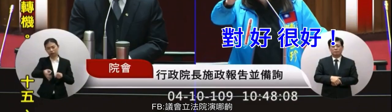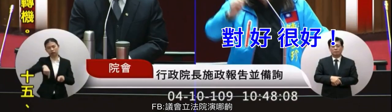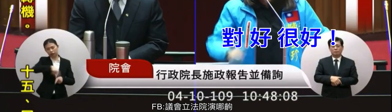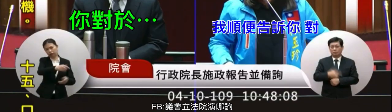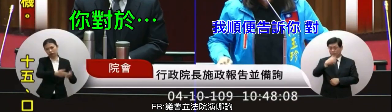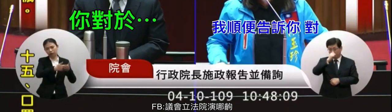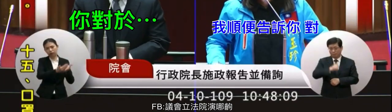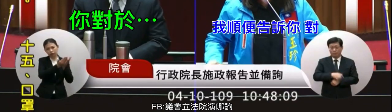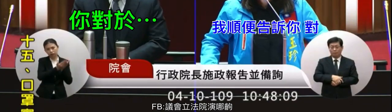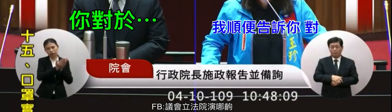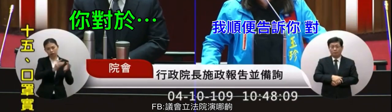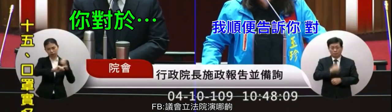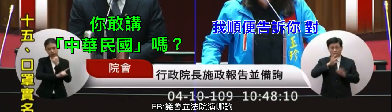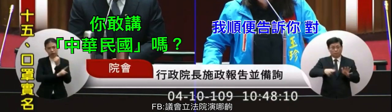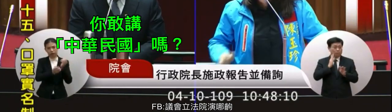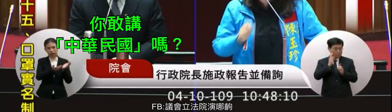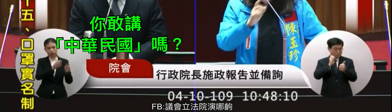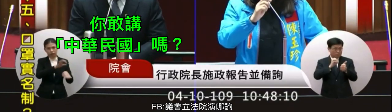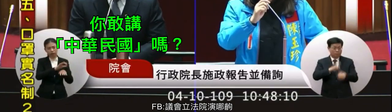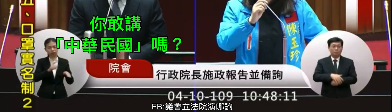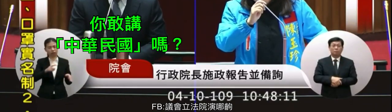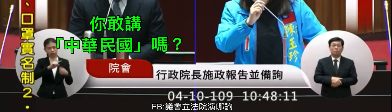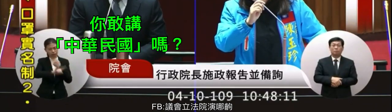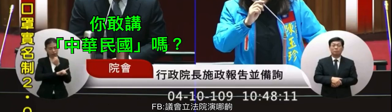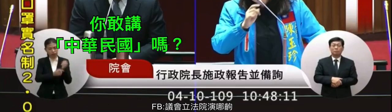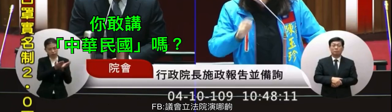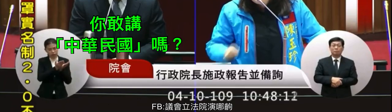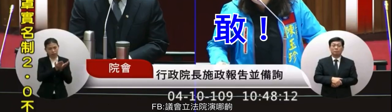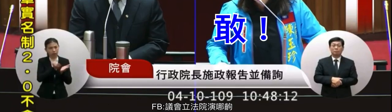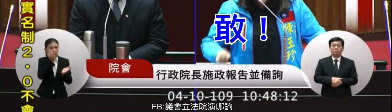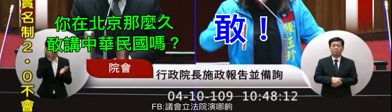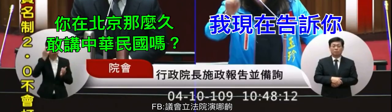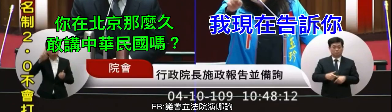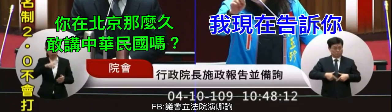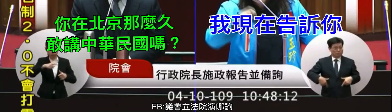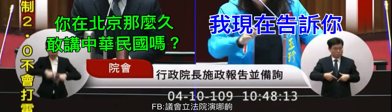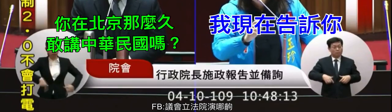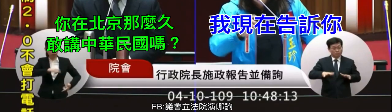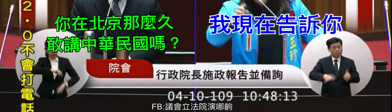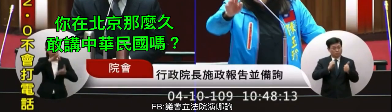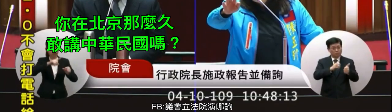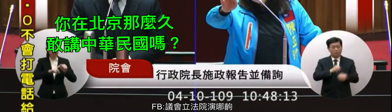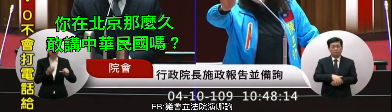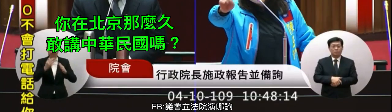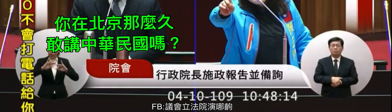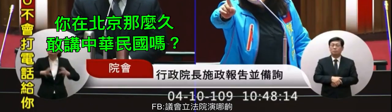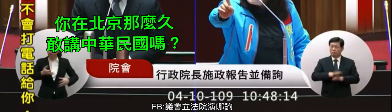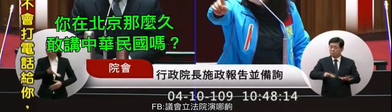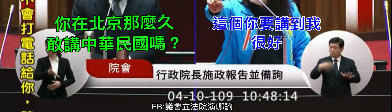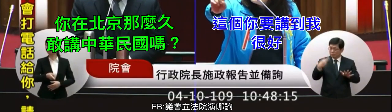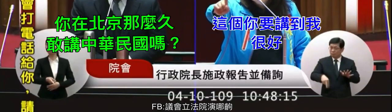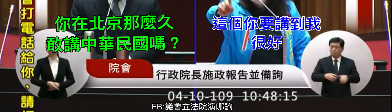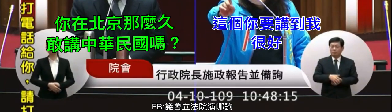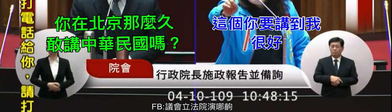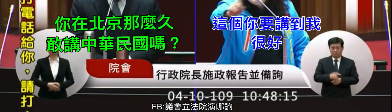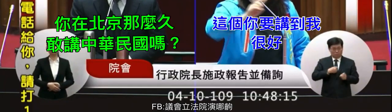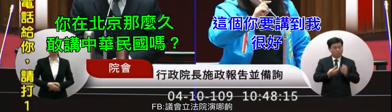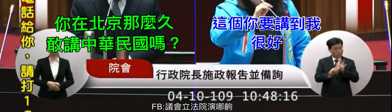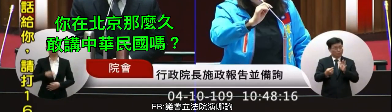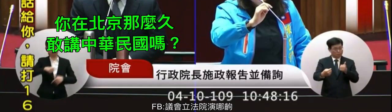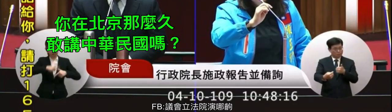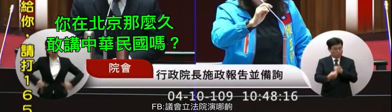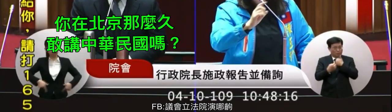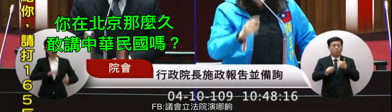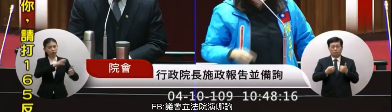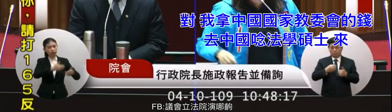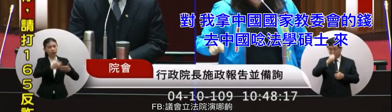士， 好，很好。你我顺便告诉你，对， 你敢讲中华民国吗？ 敢。我现在告诉你， 听那么久， 很好，我再讲，来，这个你要讲到我， 很好。中华